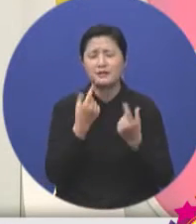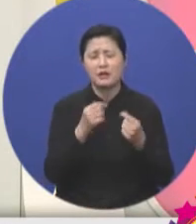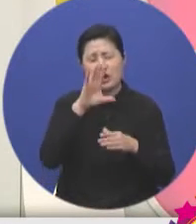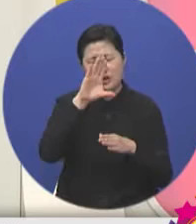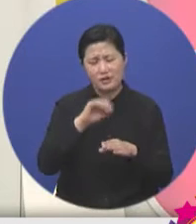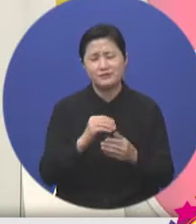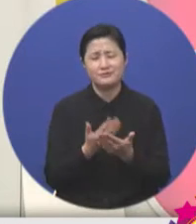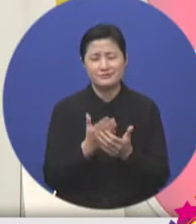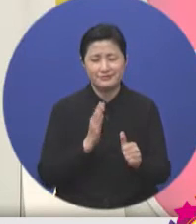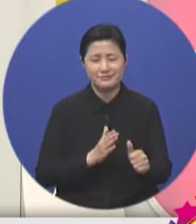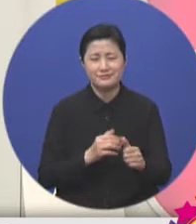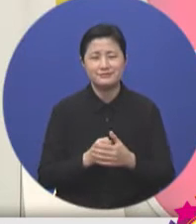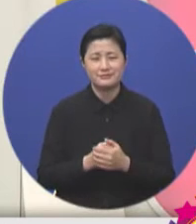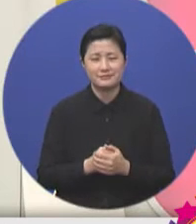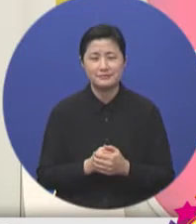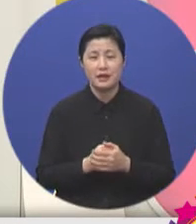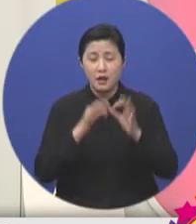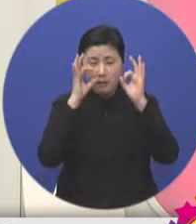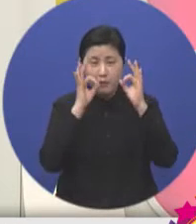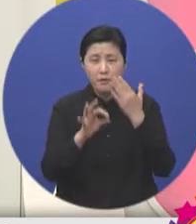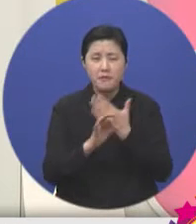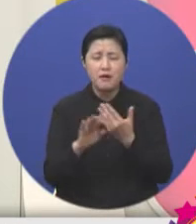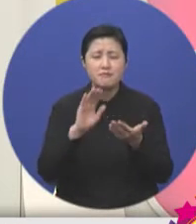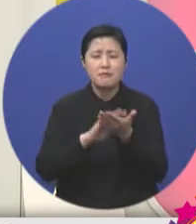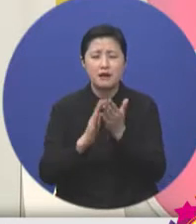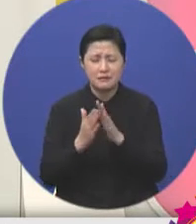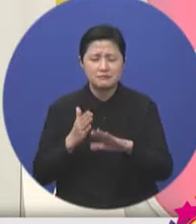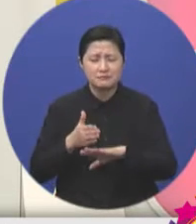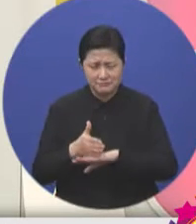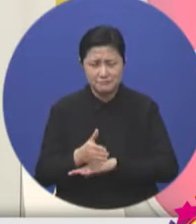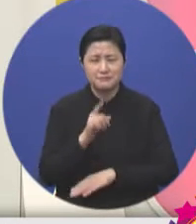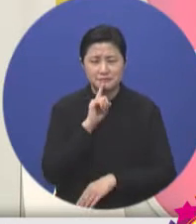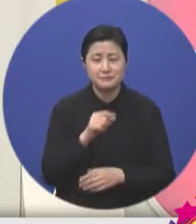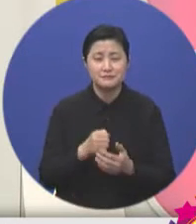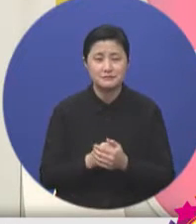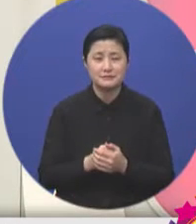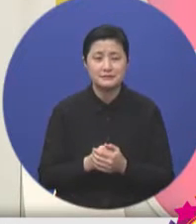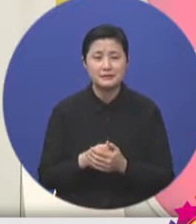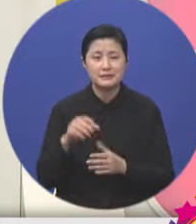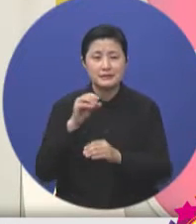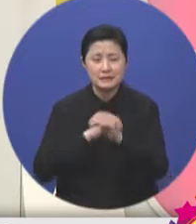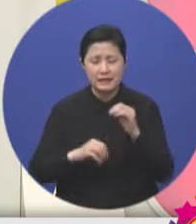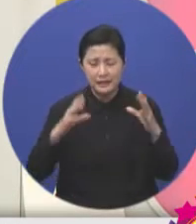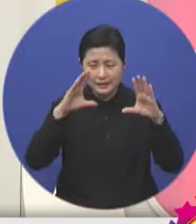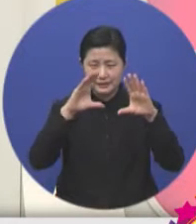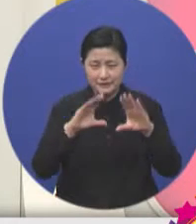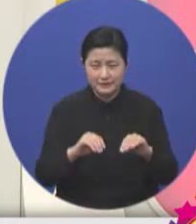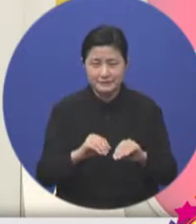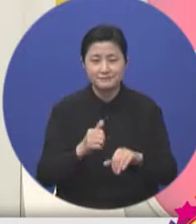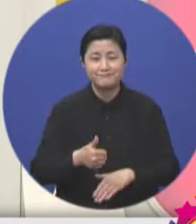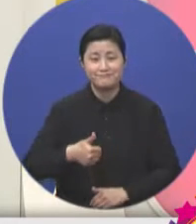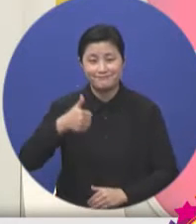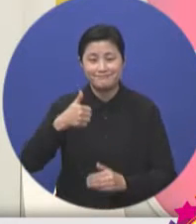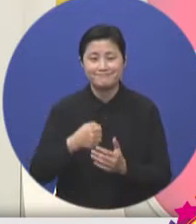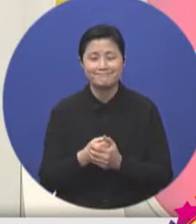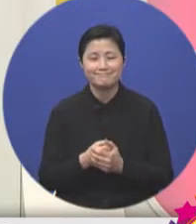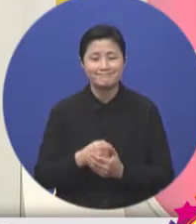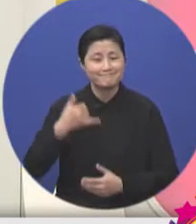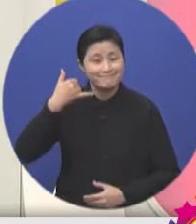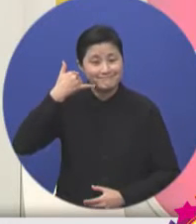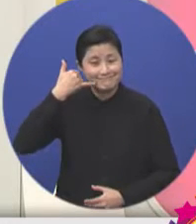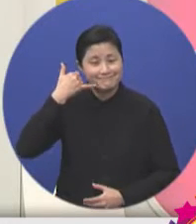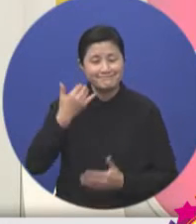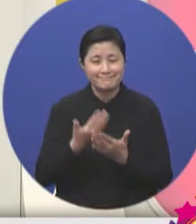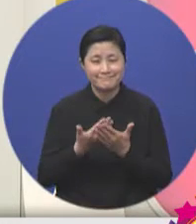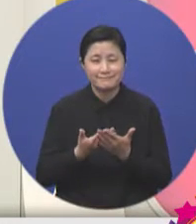꺼버리세요. 그거 보고 하시면 박자가 안 맞아요, 어머니. 예예. 예. 예. 차라리 꺼놓으신 게 더 나을 것 같아요. 예. 수학이면 딱 되시고.